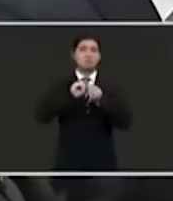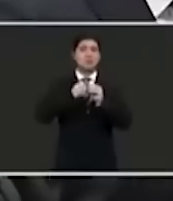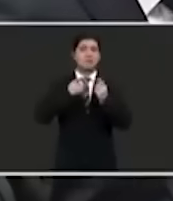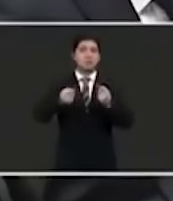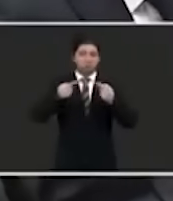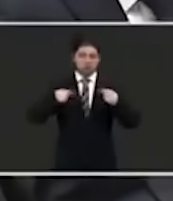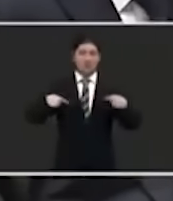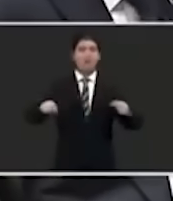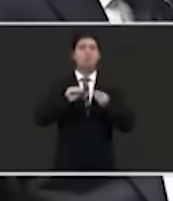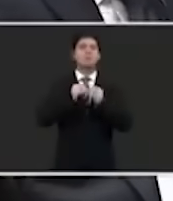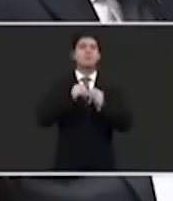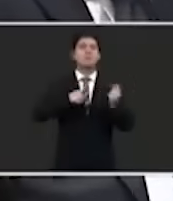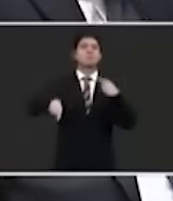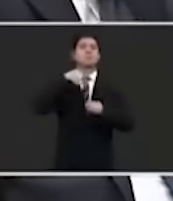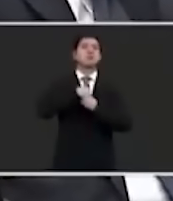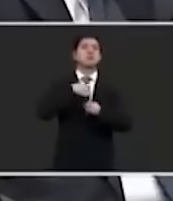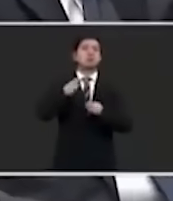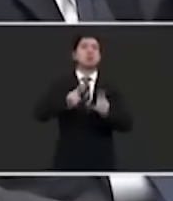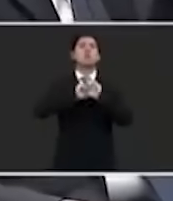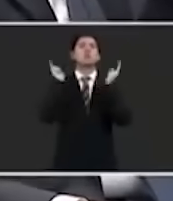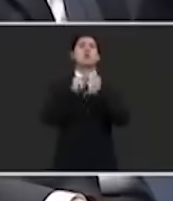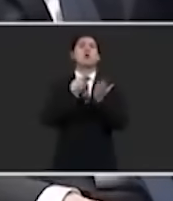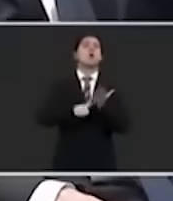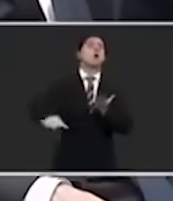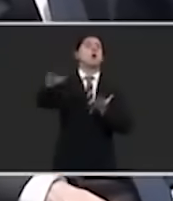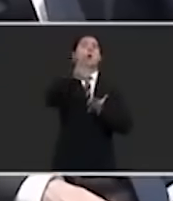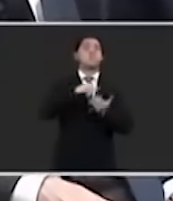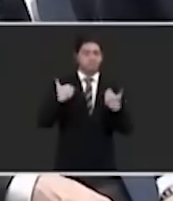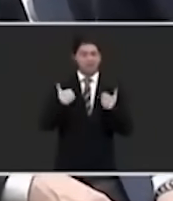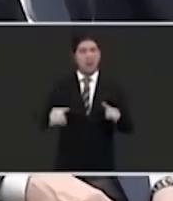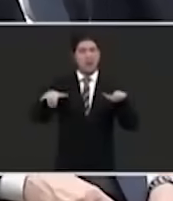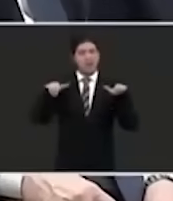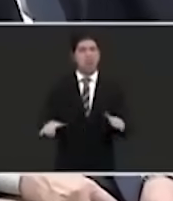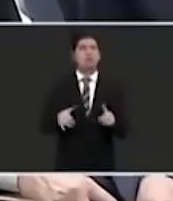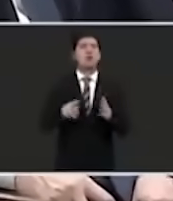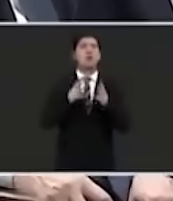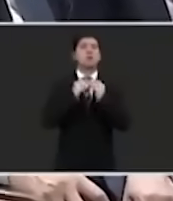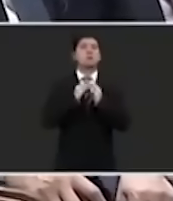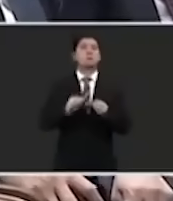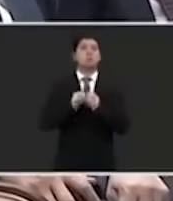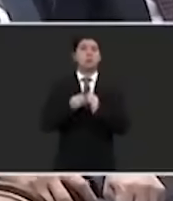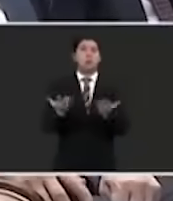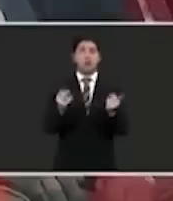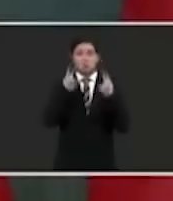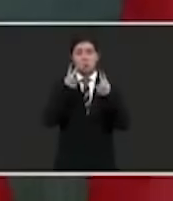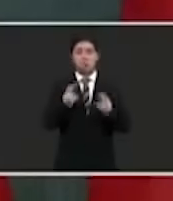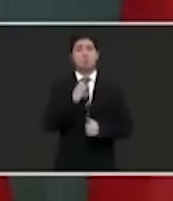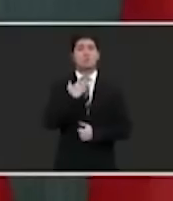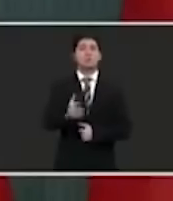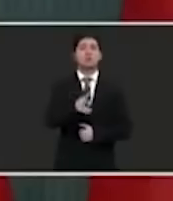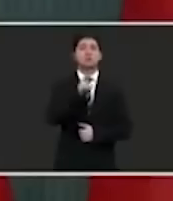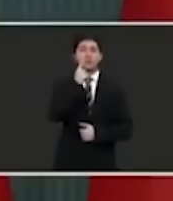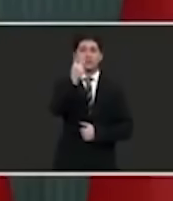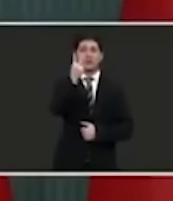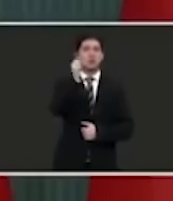çevre sorunlarından tüm dünya gibi biz de olumsuz etkileniyoruz. Son 1-2